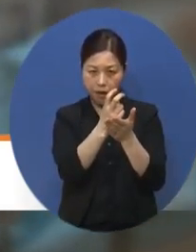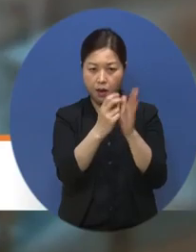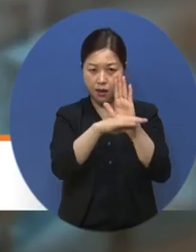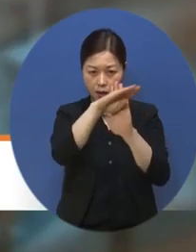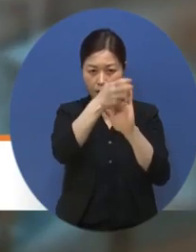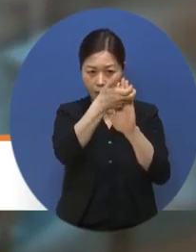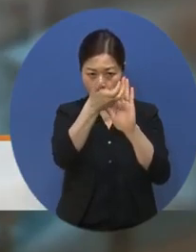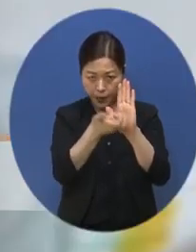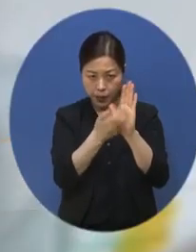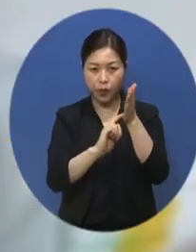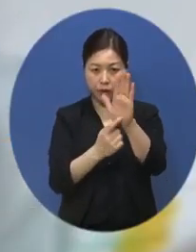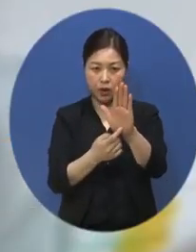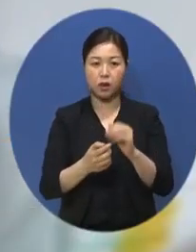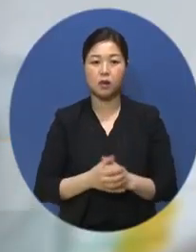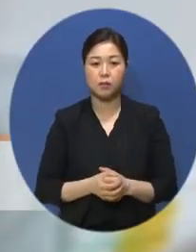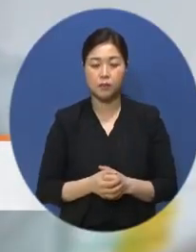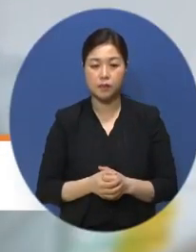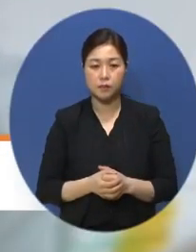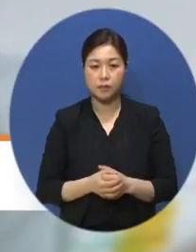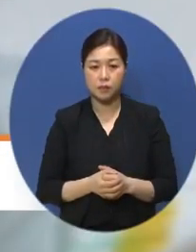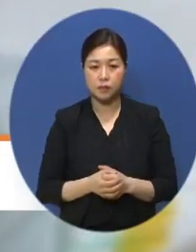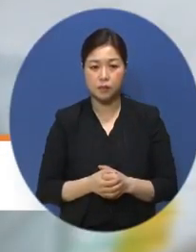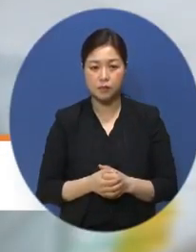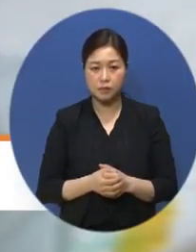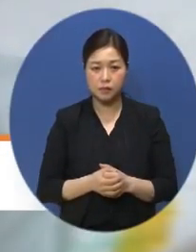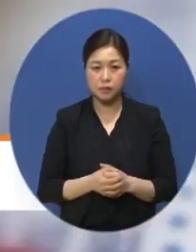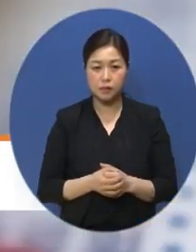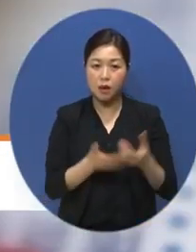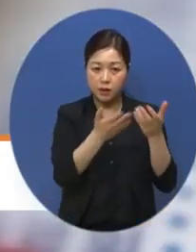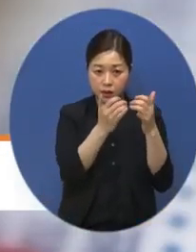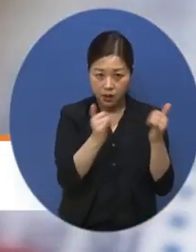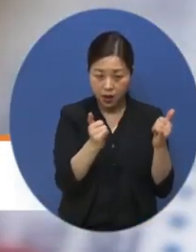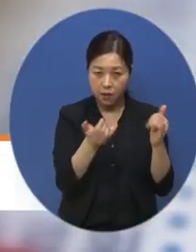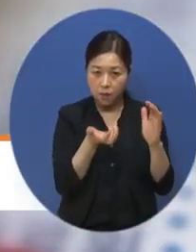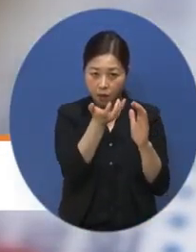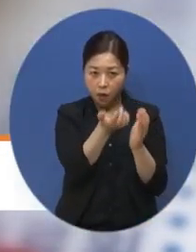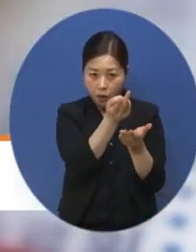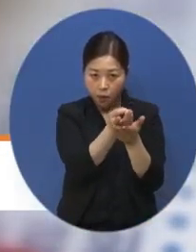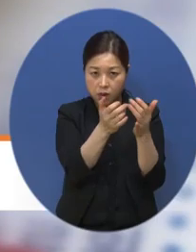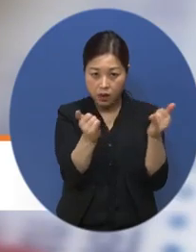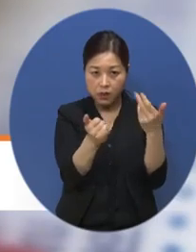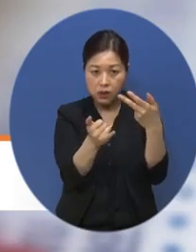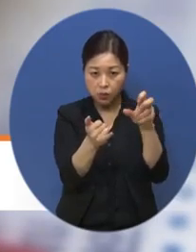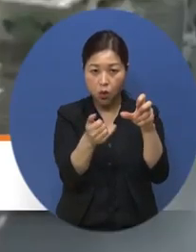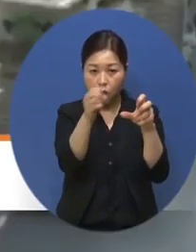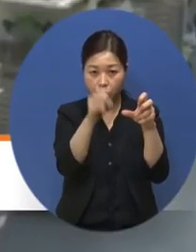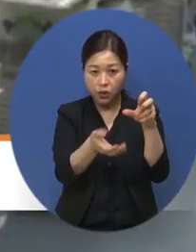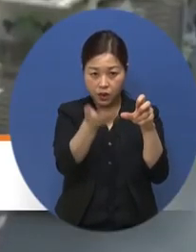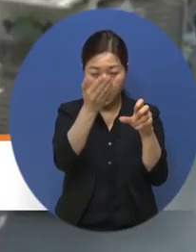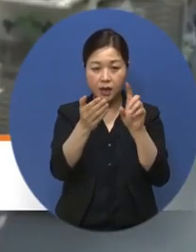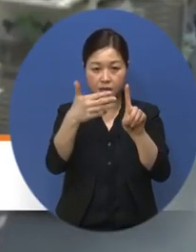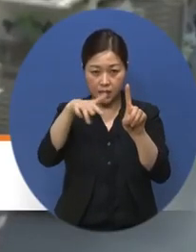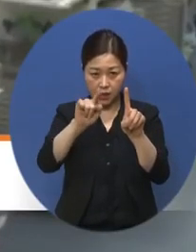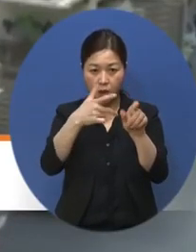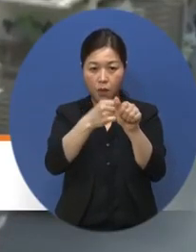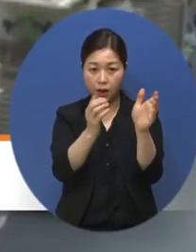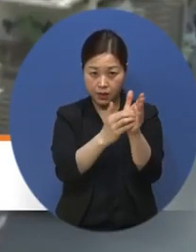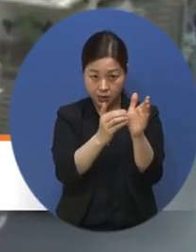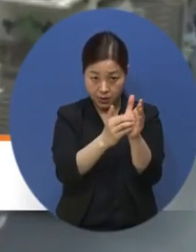공개했습니다 우선 방역당국은 종사자와 입소자 에 75% 이상 1차 접종을